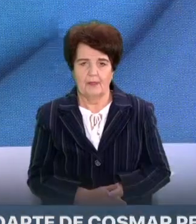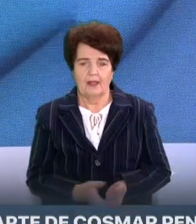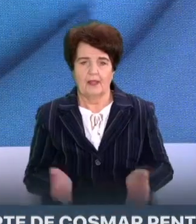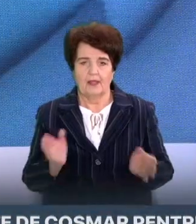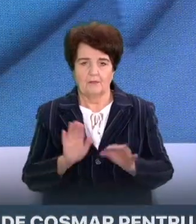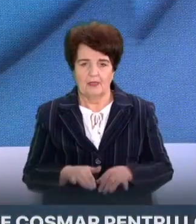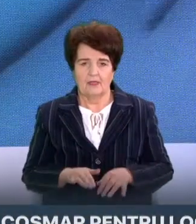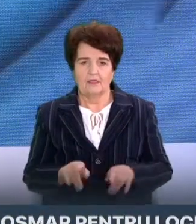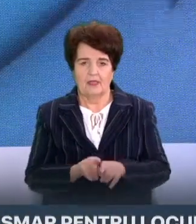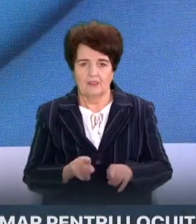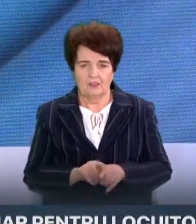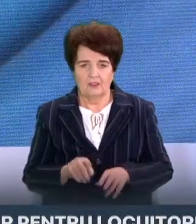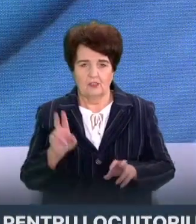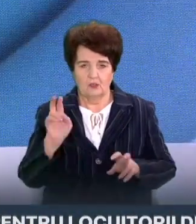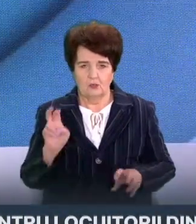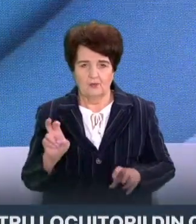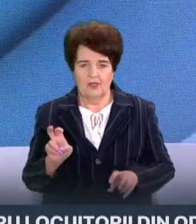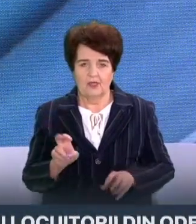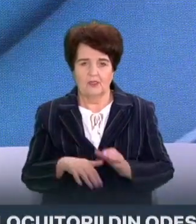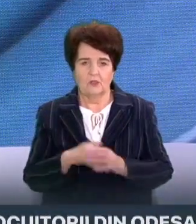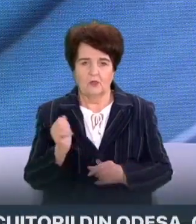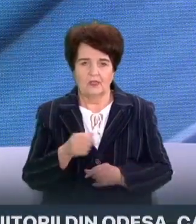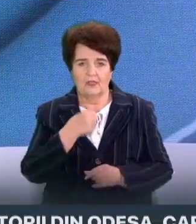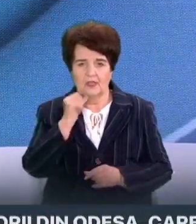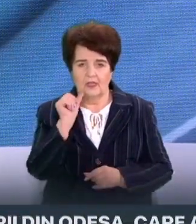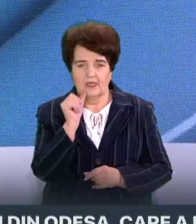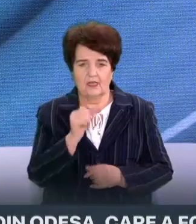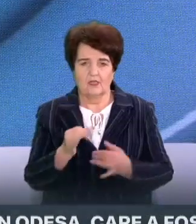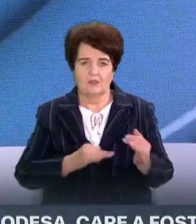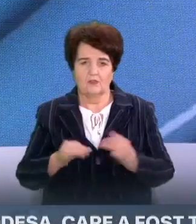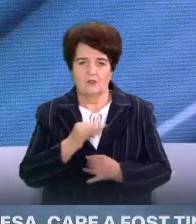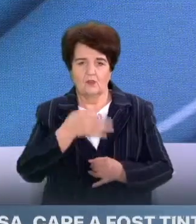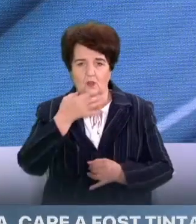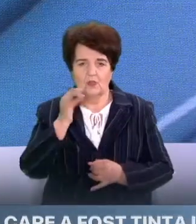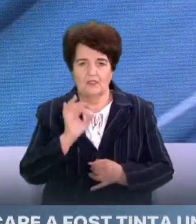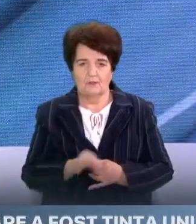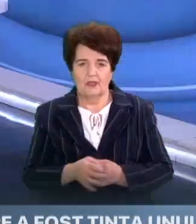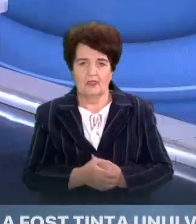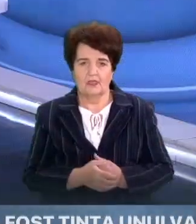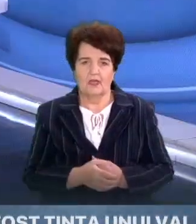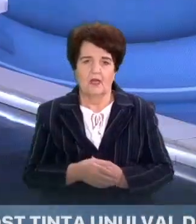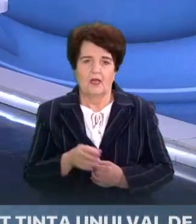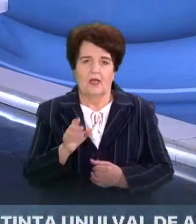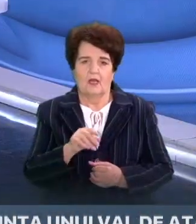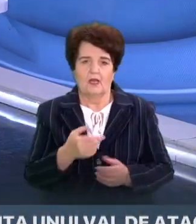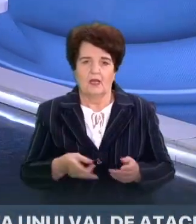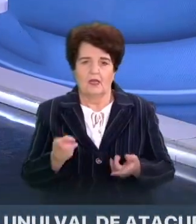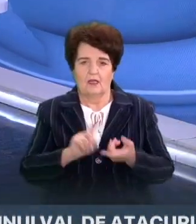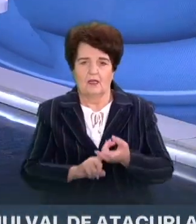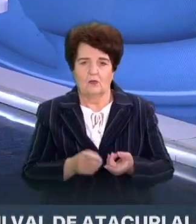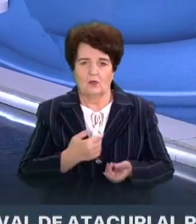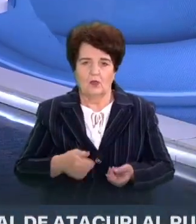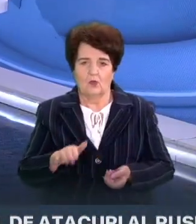Rămânem la același subiect, scrutinul de ieri, și discutăm în continuare cu expertul IPRE, Mihai Mogâldea, care este în legătură directă cu